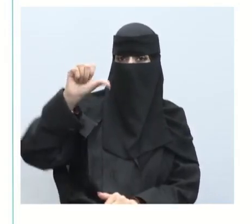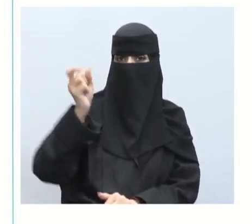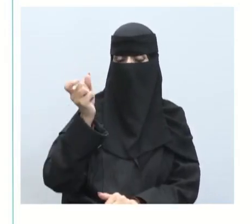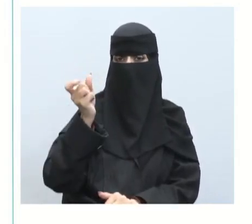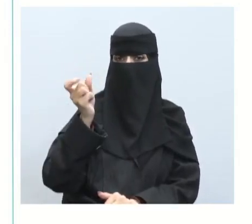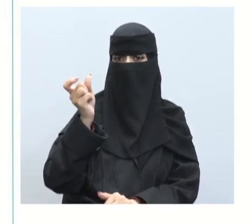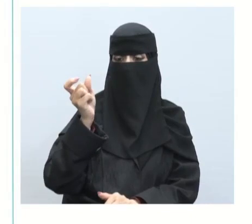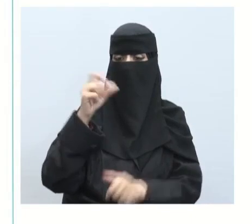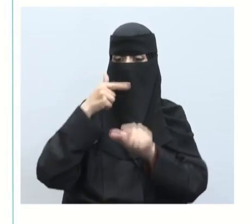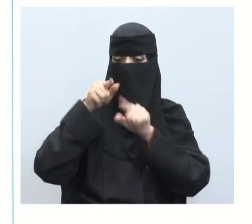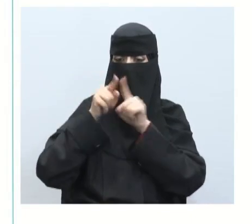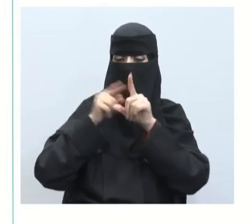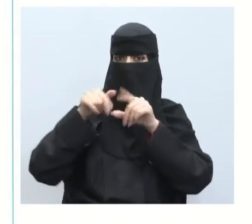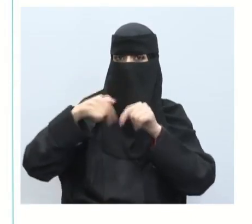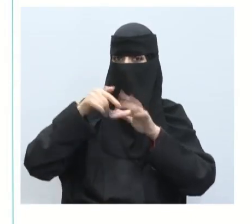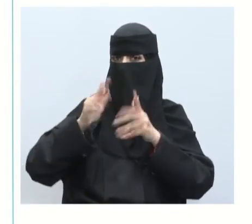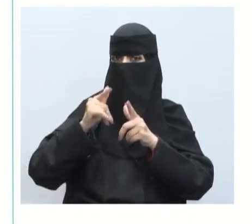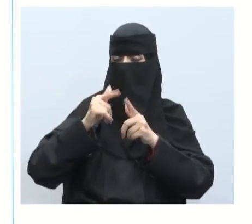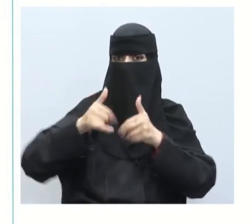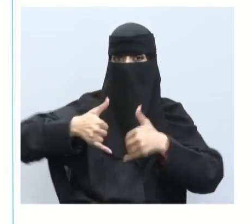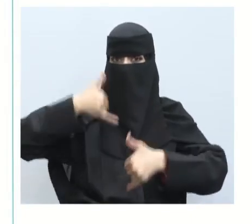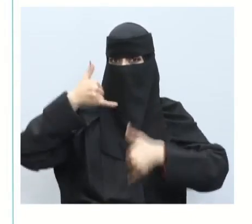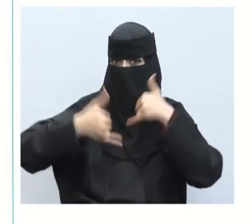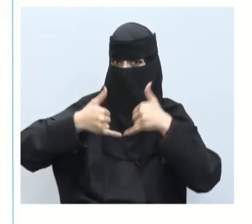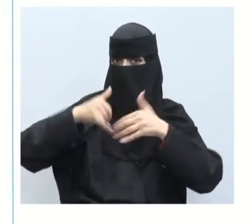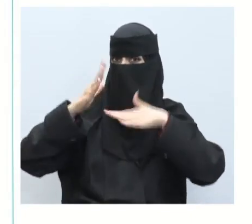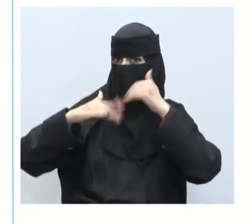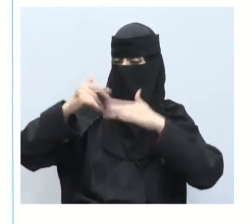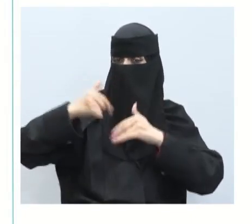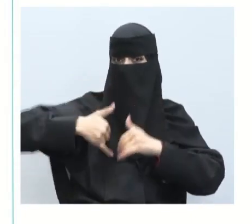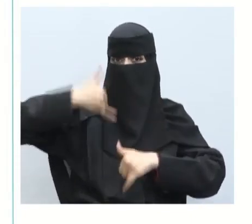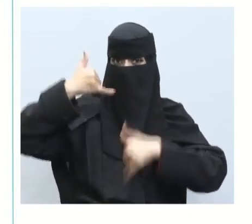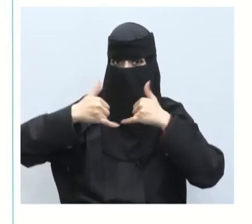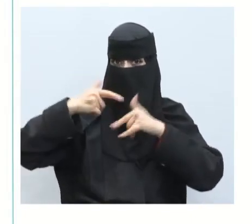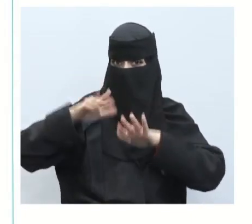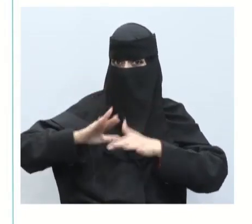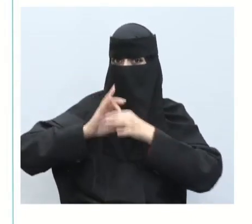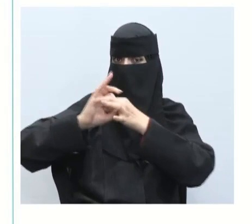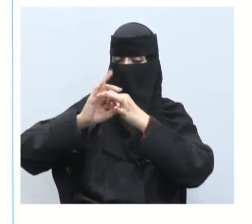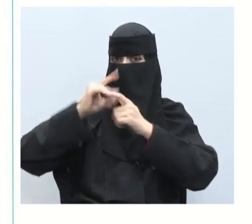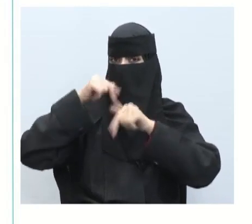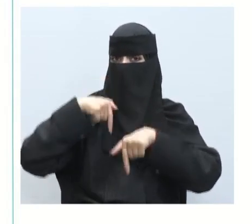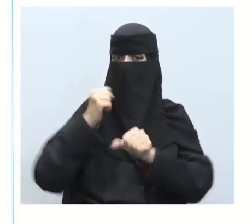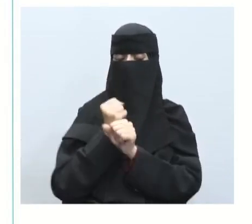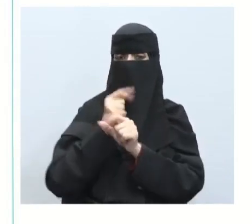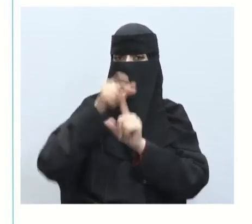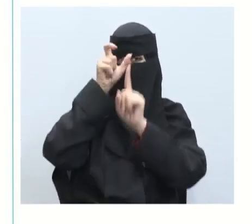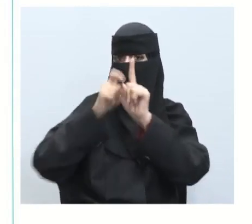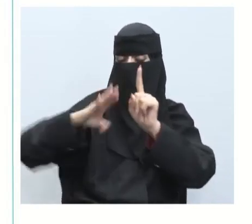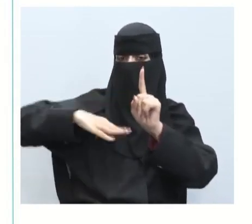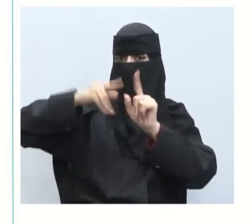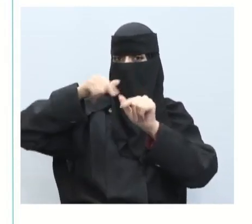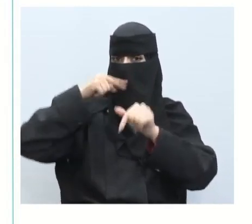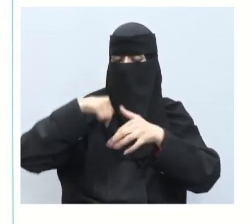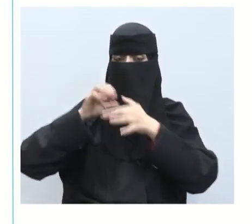جميل من الاتصال ومهارات الاتصال دور المدير عند التواصل ينبغي ان يتاكد من جميع المعلومات